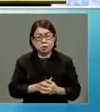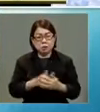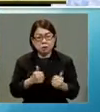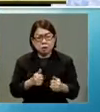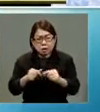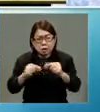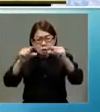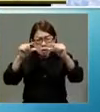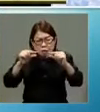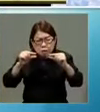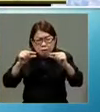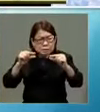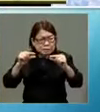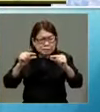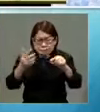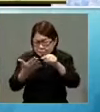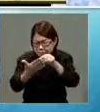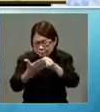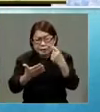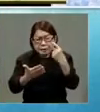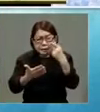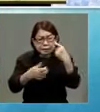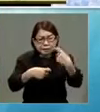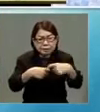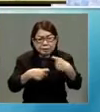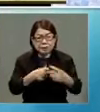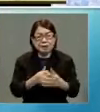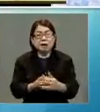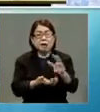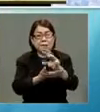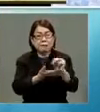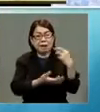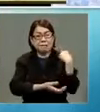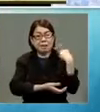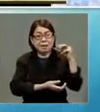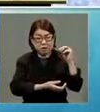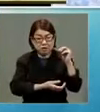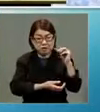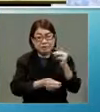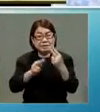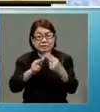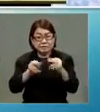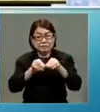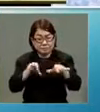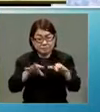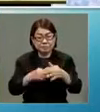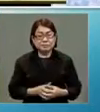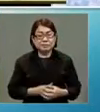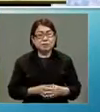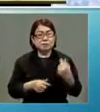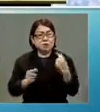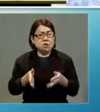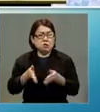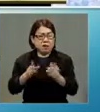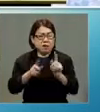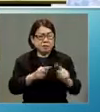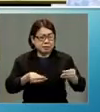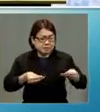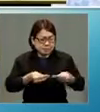ากๆผมอ่านมองไม่เห็นนะครับน่าจะมีทางมหิดลนะครับขอเอ่ยนามนะครับแล้วก็หลายส่วนงานตรงนี้นะ